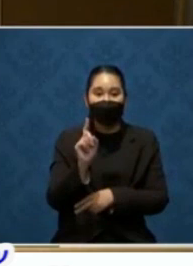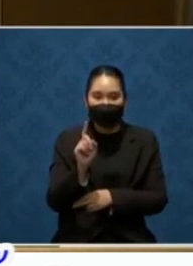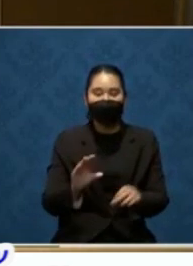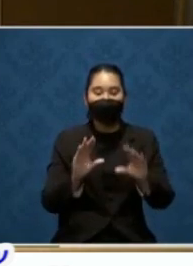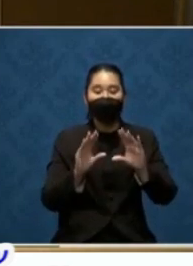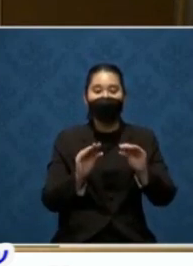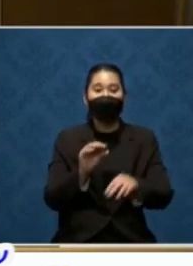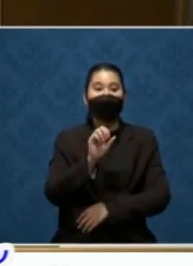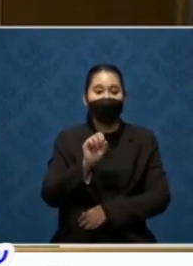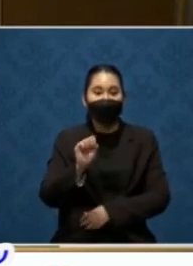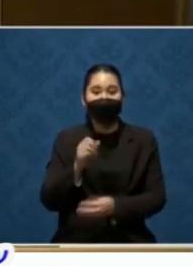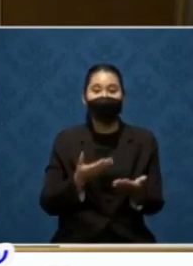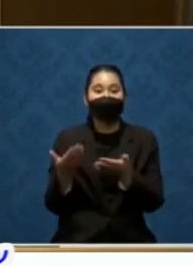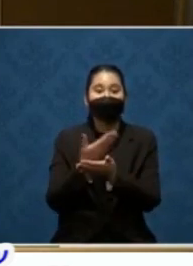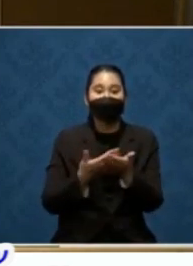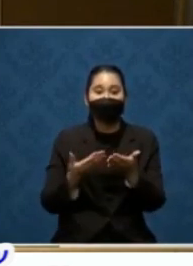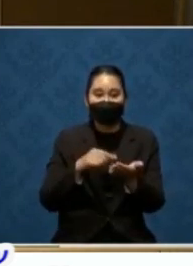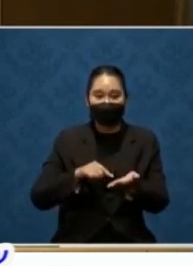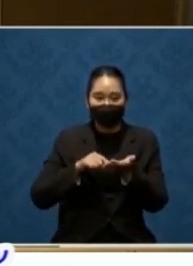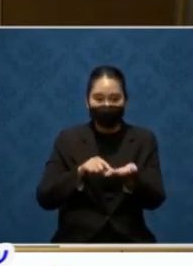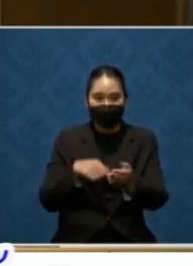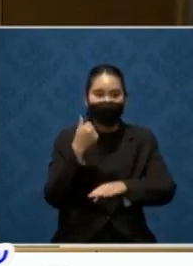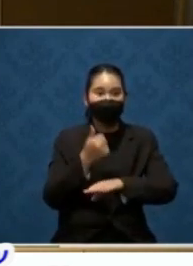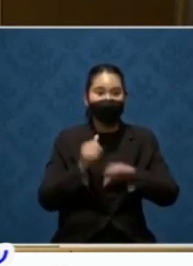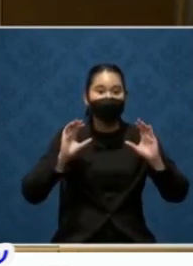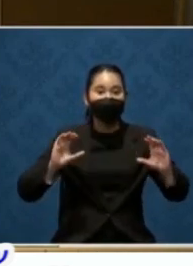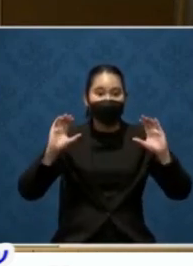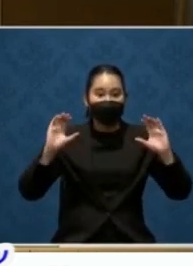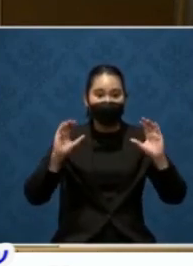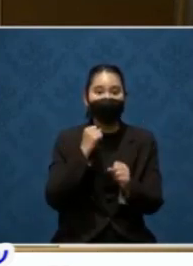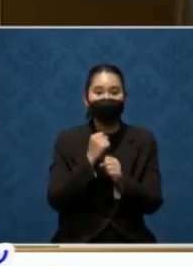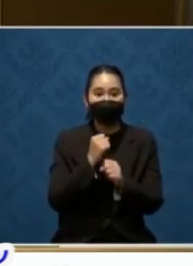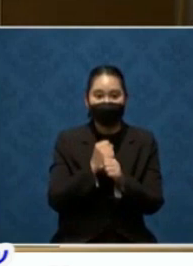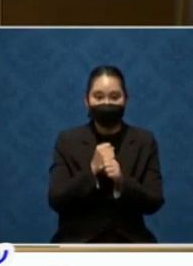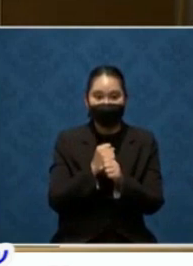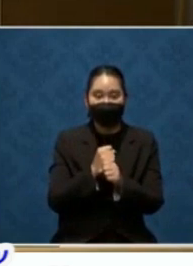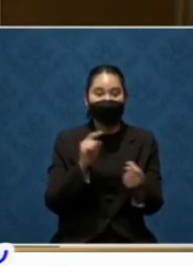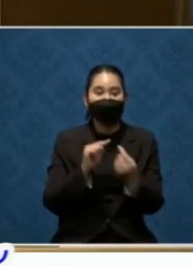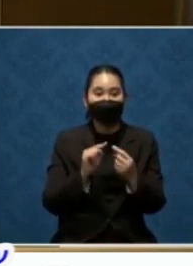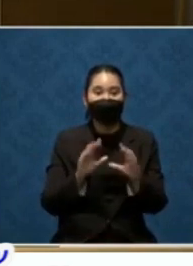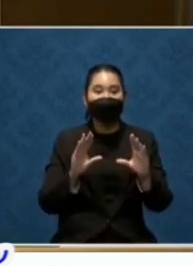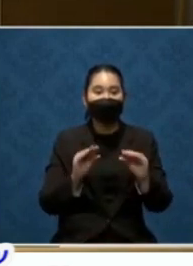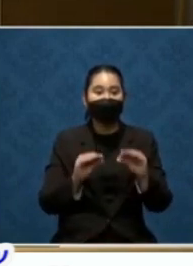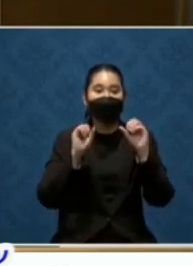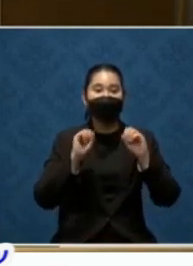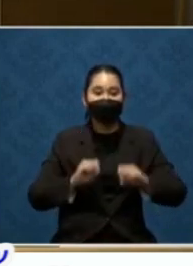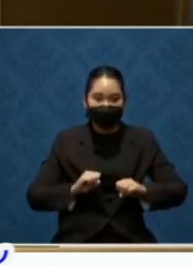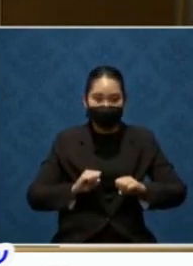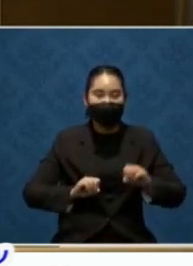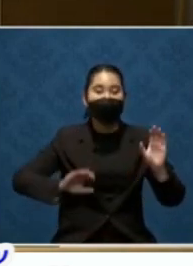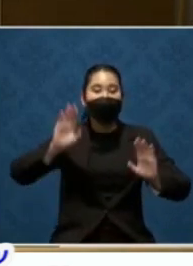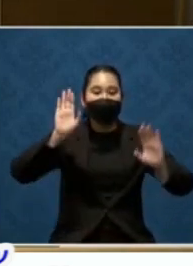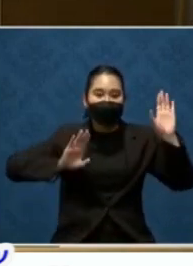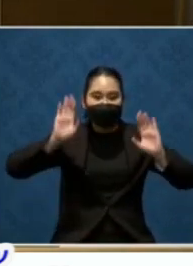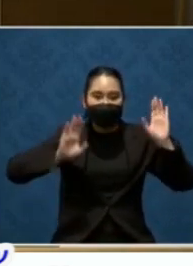ผู้แทนราษฎรพิจารณาเสนอต่อคณะรัฐมนตรีดำเนินการตามที่สภามีมติในการออกเสียงประชาม